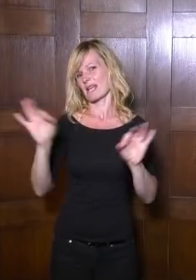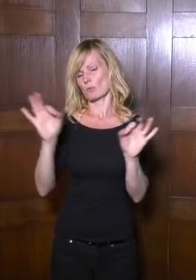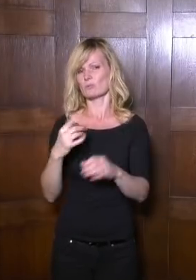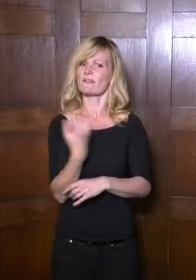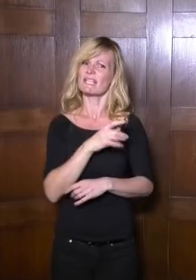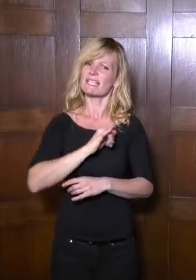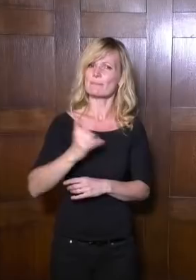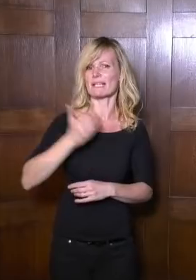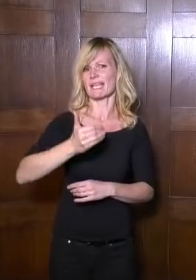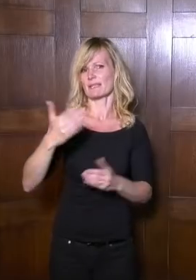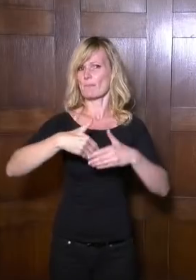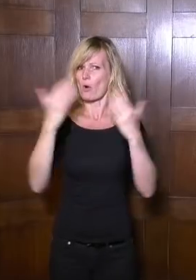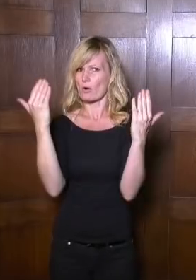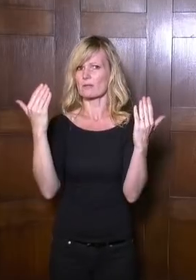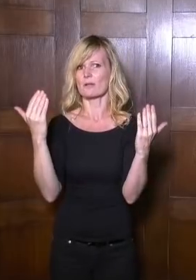Morgen